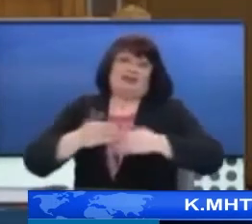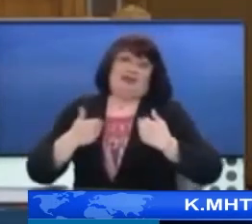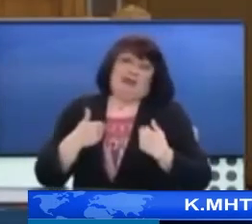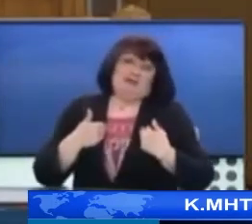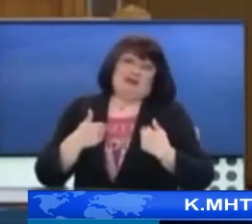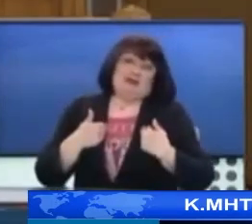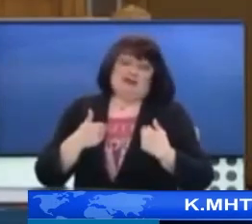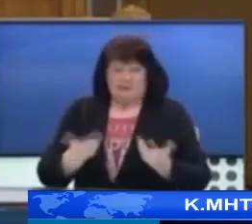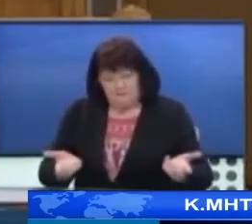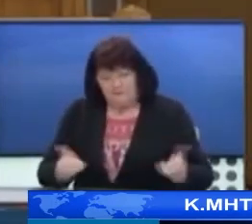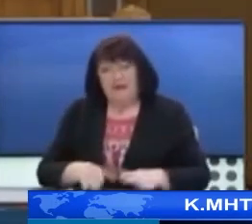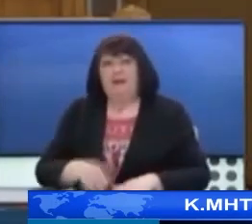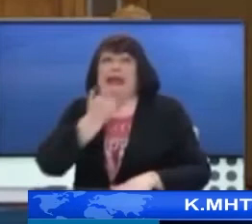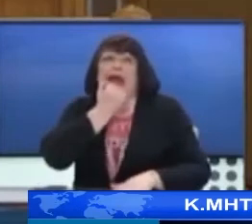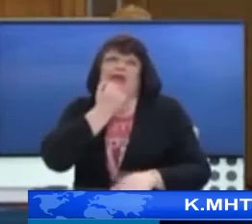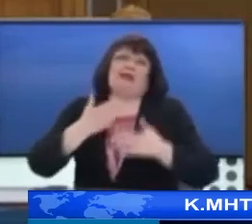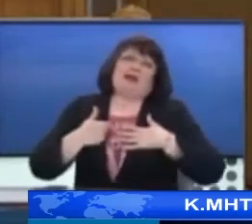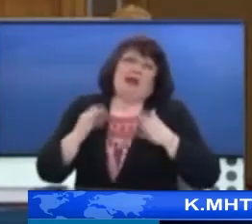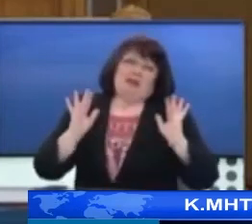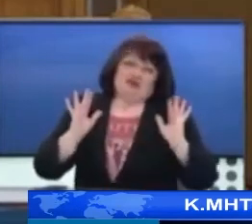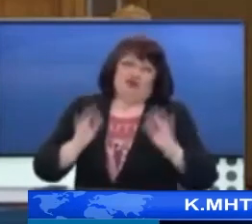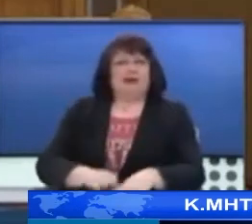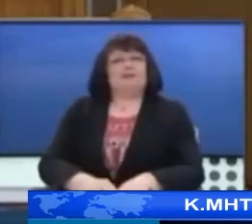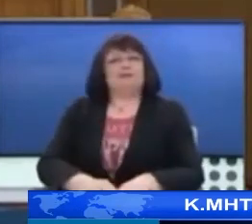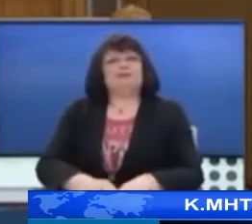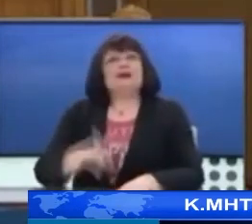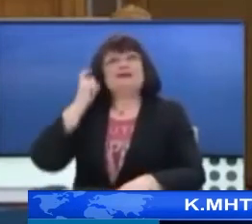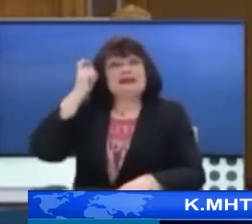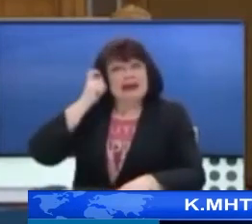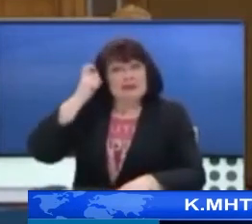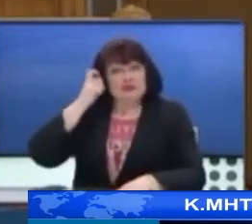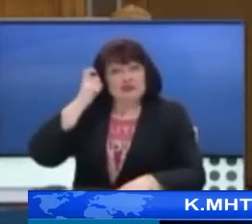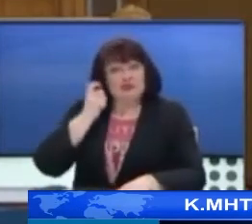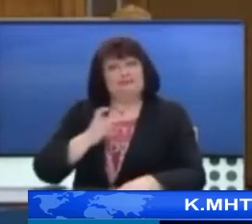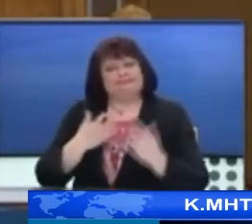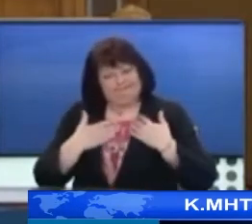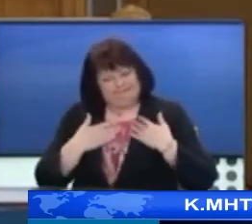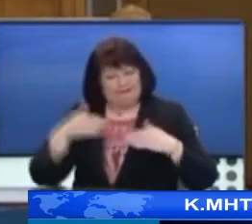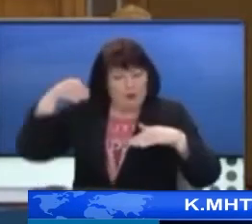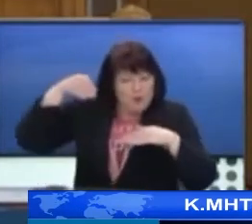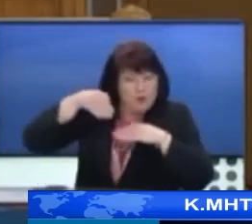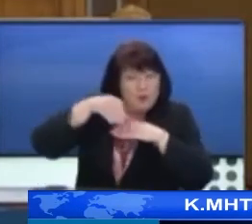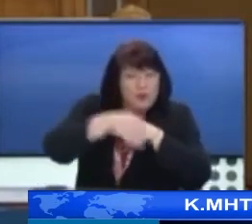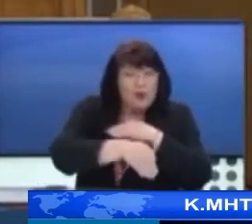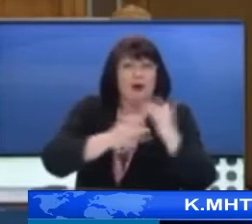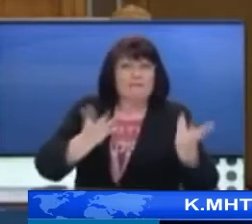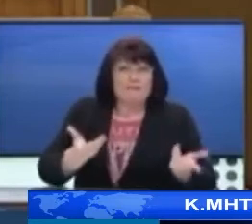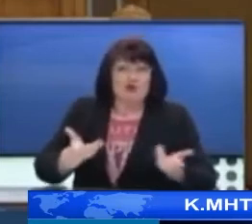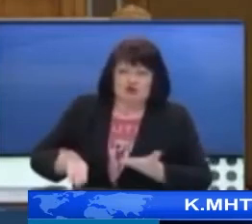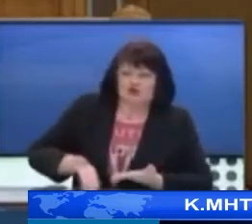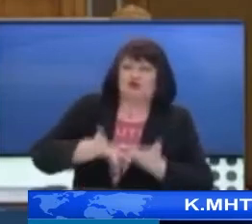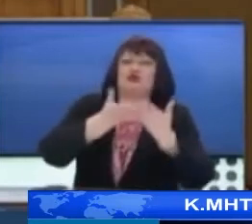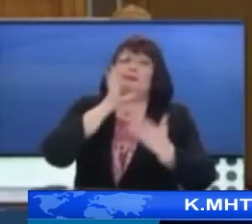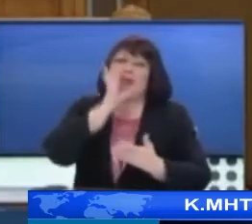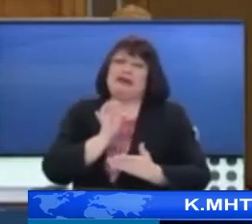προκαλέσαμε εμείς με τις δικές μας αστοχίες, ότι λαμβάνοντας υπόψη το μέγεθος της ύφεσης και τη δυνατότητα να